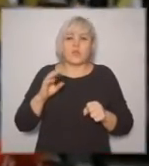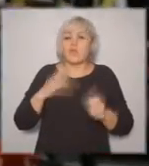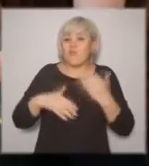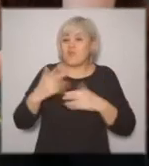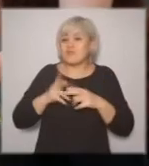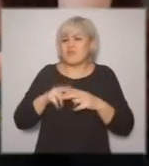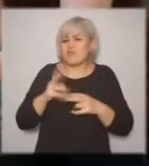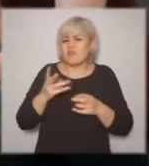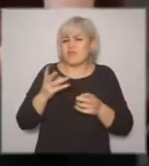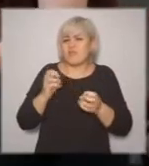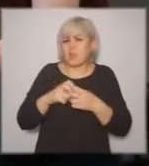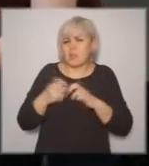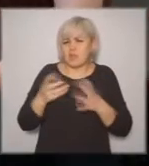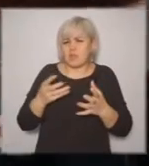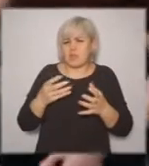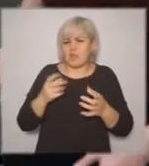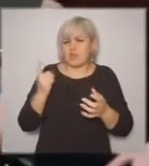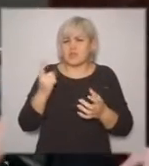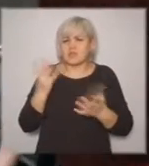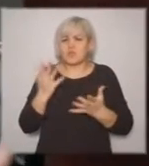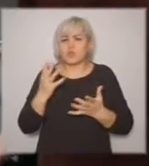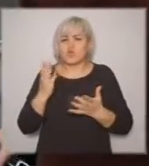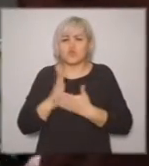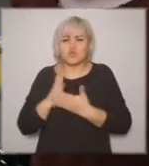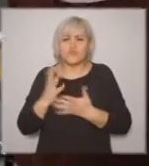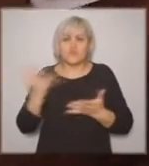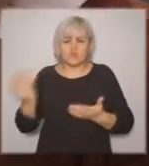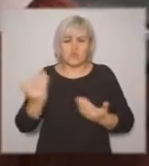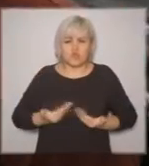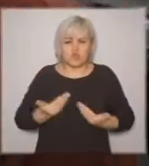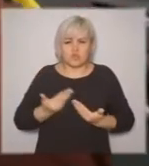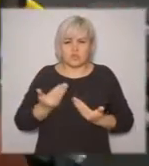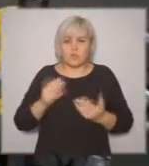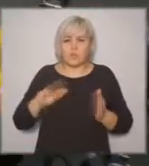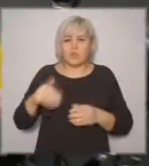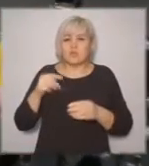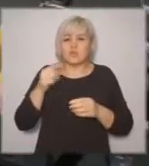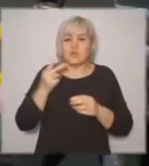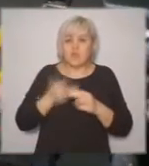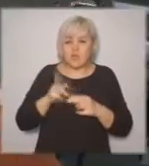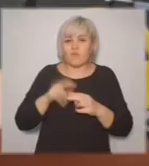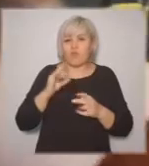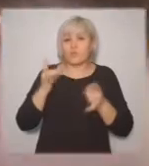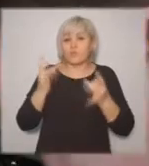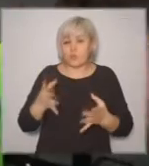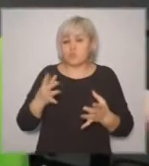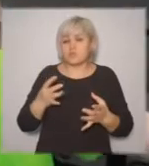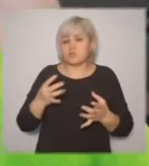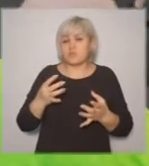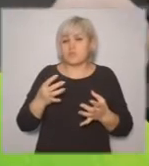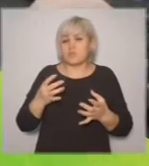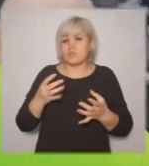ограничение, а это, ну, один из нюансов, которые существуют в его жизни. И после этого